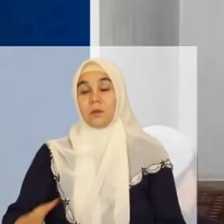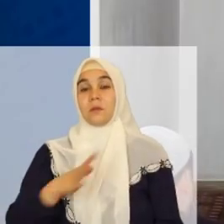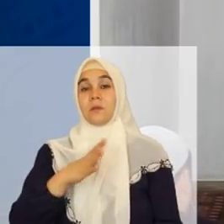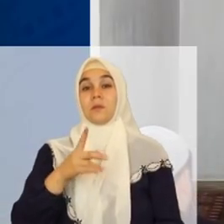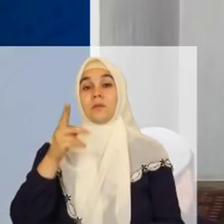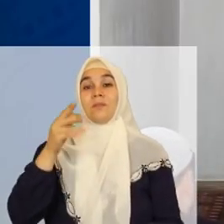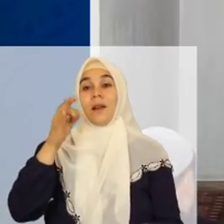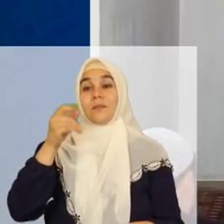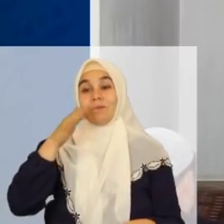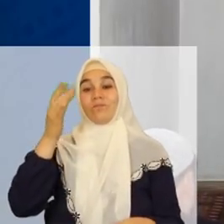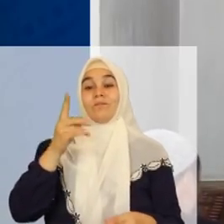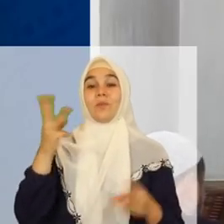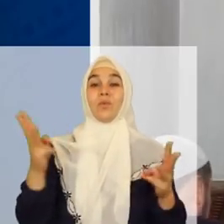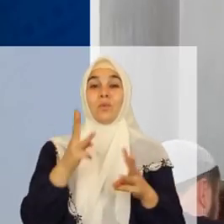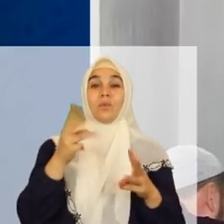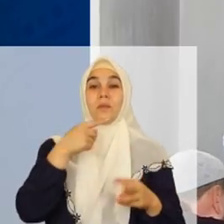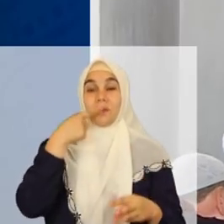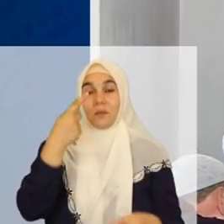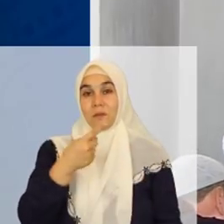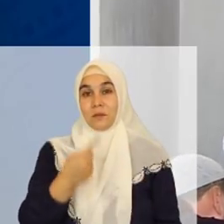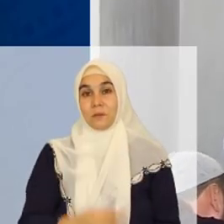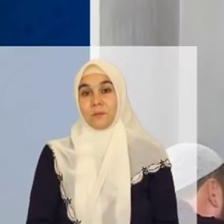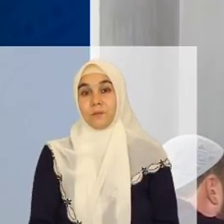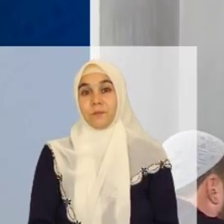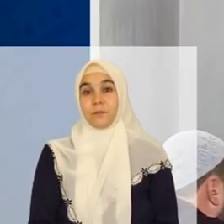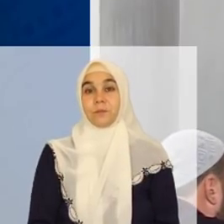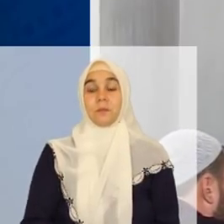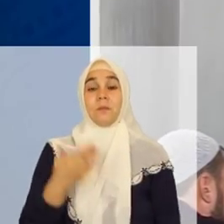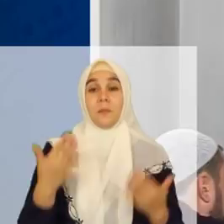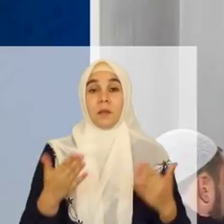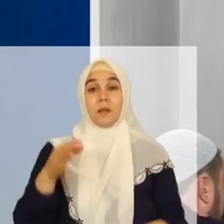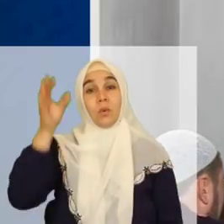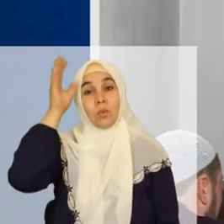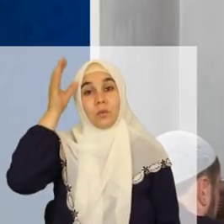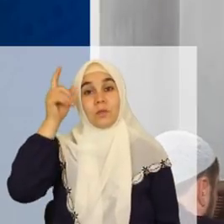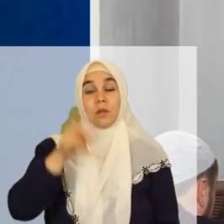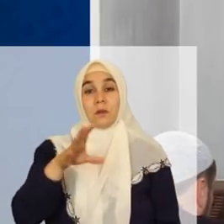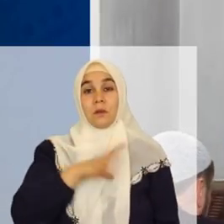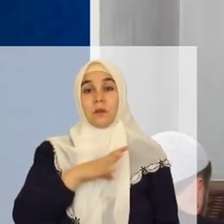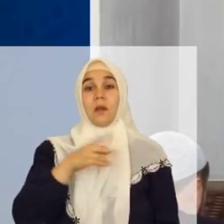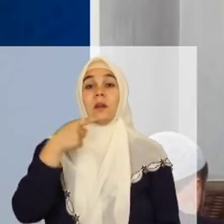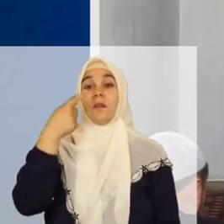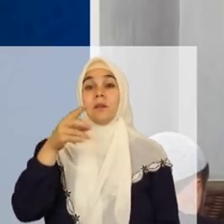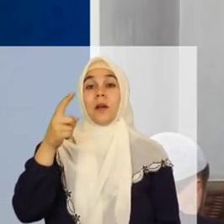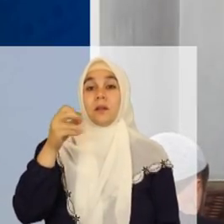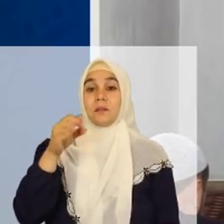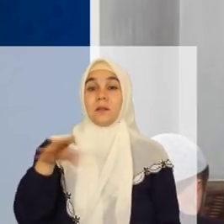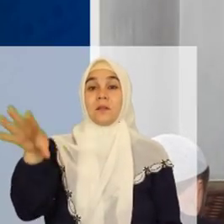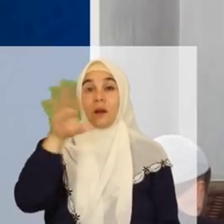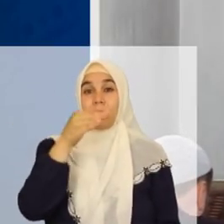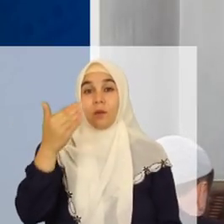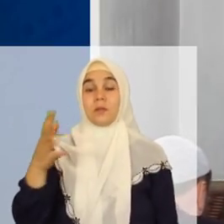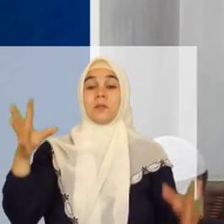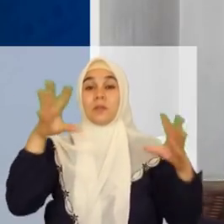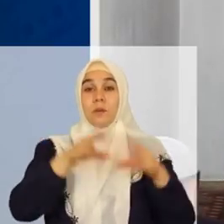tushsa do'zaxda kuyadi degan gapni aytishadi. Lekin ulamolar bu borada kelgan hadislarni